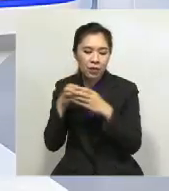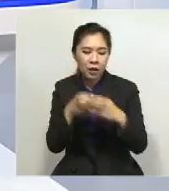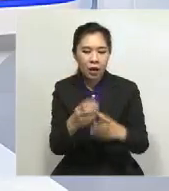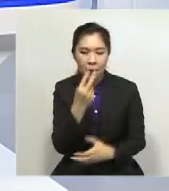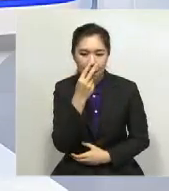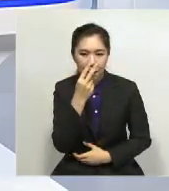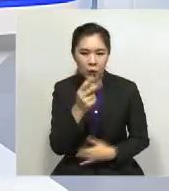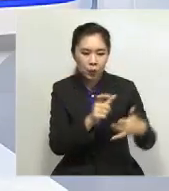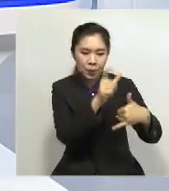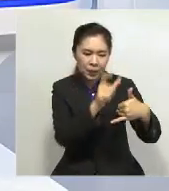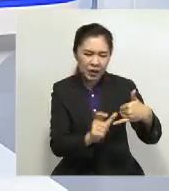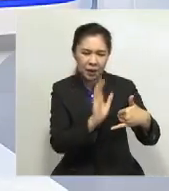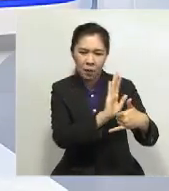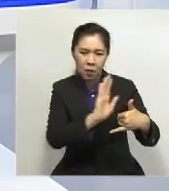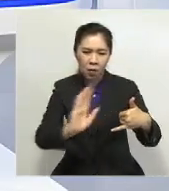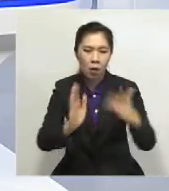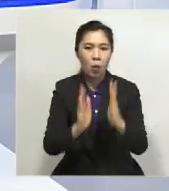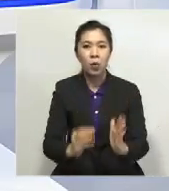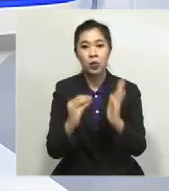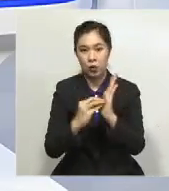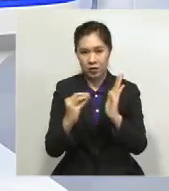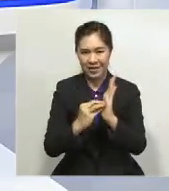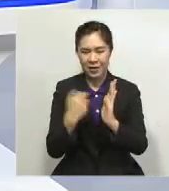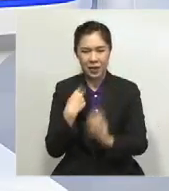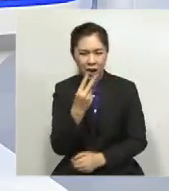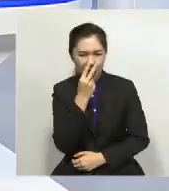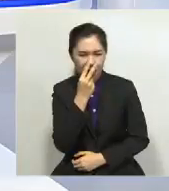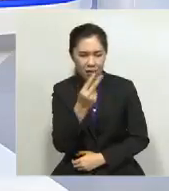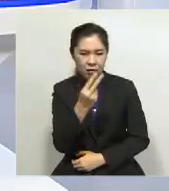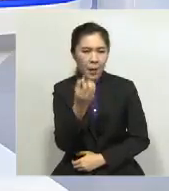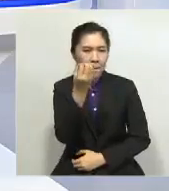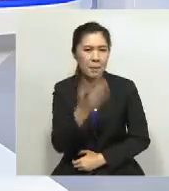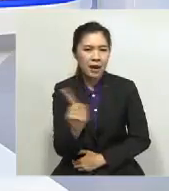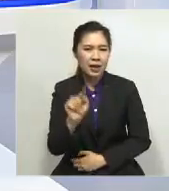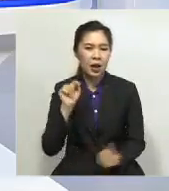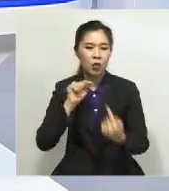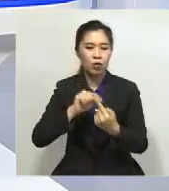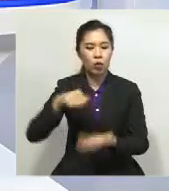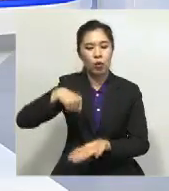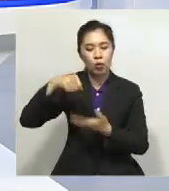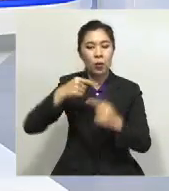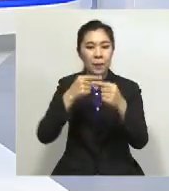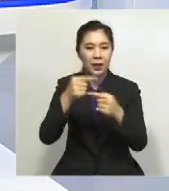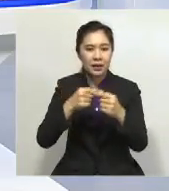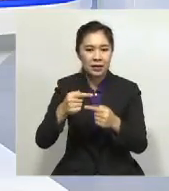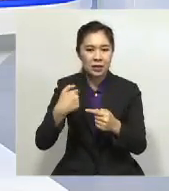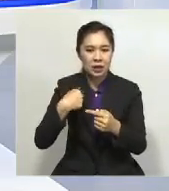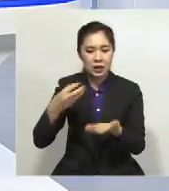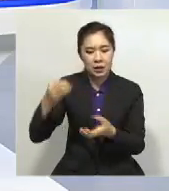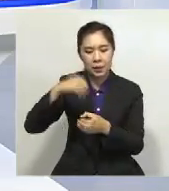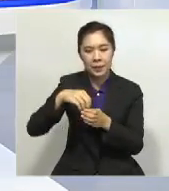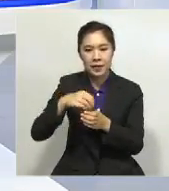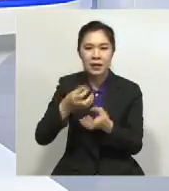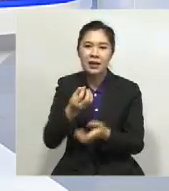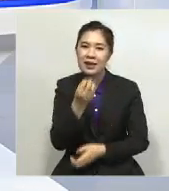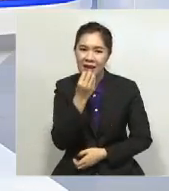ที่ไปสำรวจพฤติกรรมที่บอกว่าเร่งรีบของคนกรุงเทพนั่นแหละก็พบว่าส่วนใหญ่นะคะขยะพลาสติกเนี่ยมาจากผลิตภัณฑ์ที่บรรจุอาห